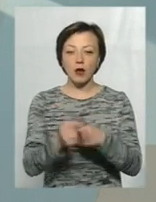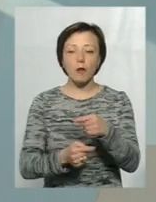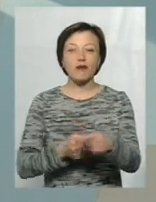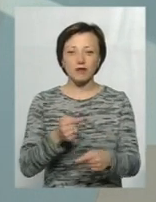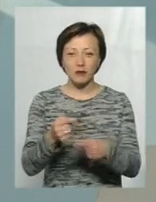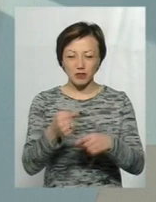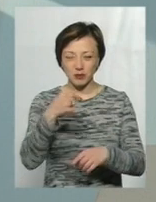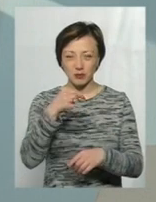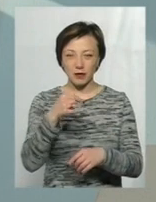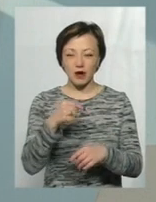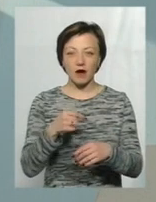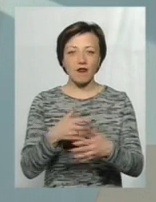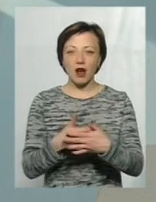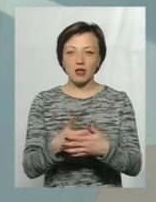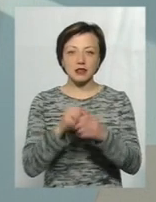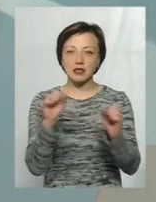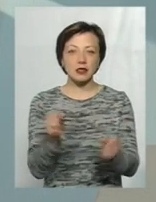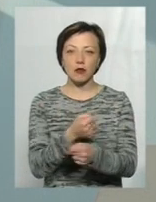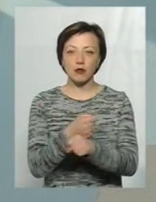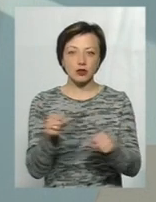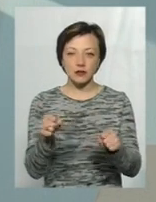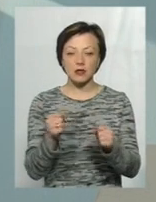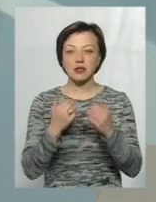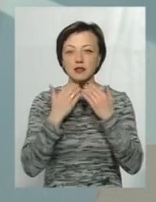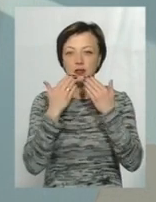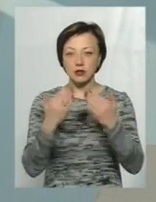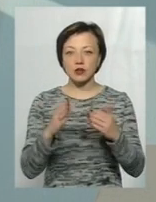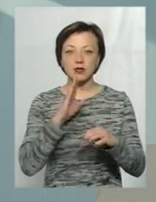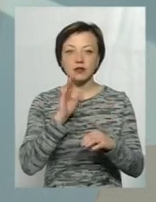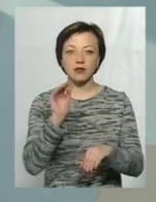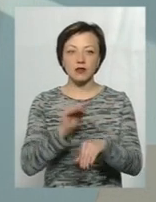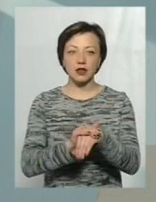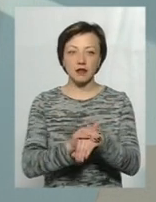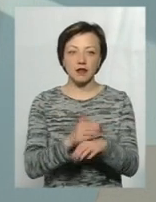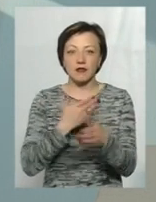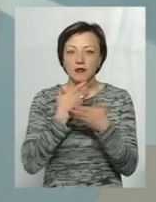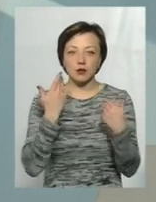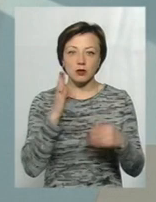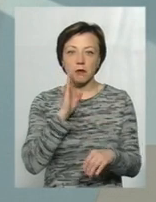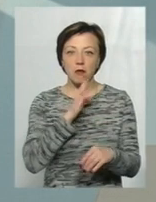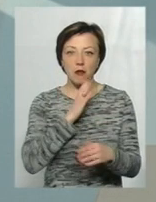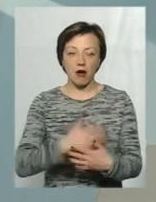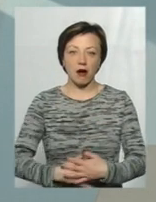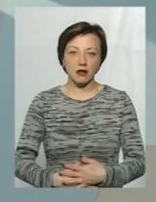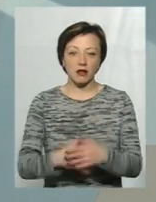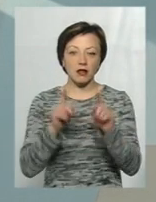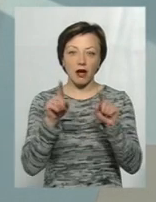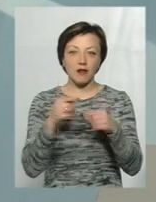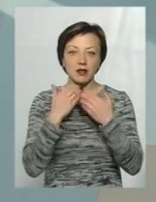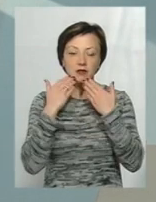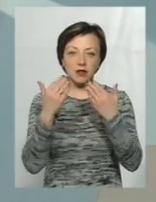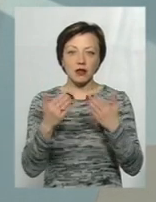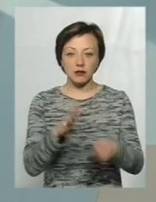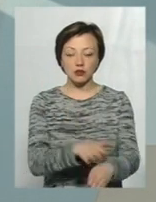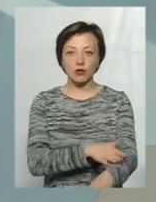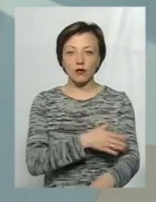коли практично вагітність неможлива. Звернулася дівчинка, в якої виявили відсутність матки, наприклад, але вони навіть не зверталися якийсь